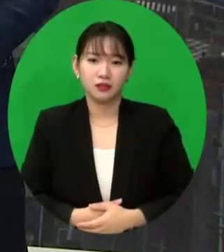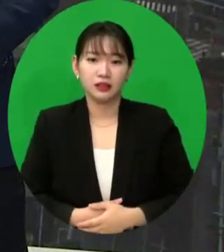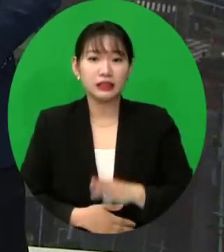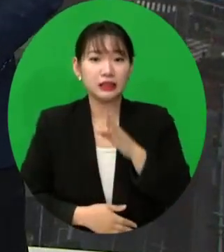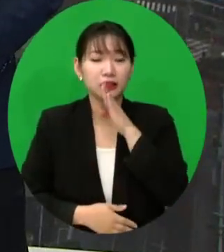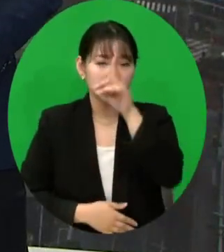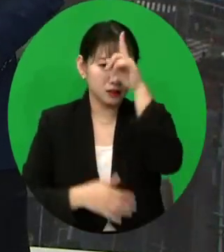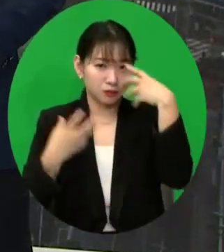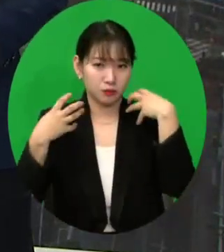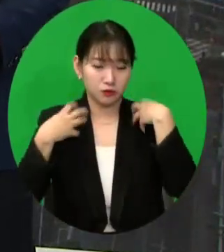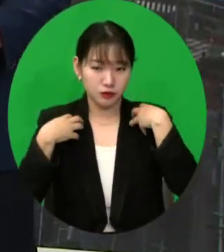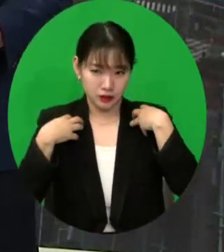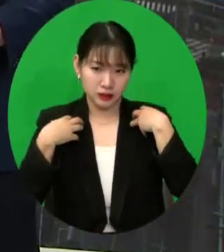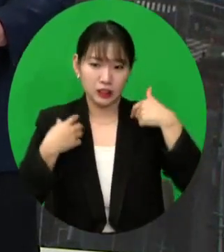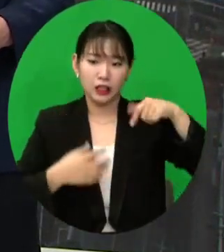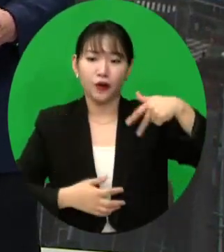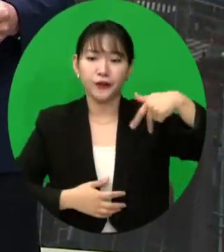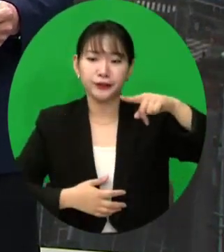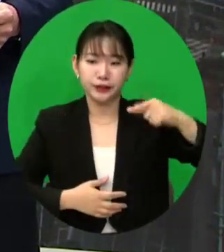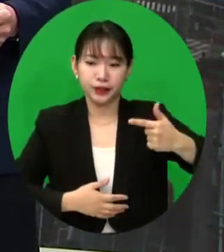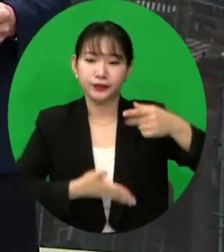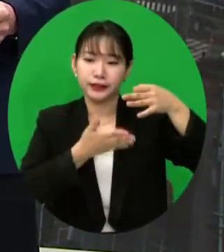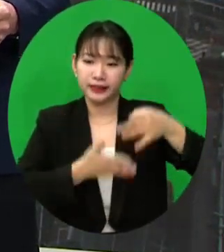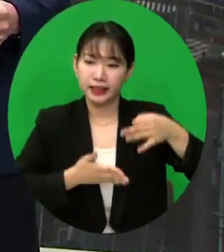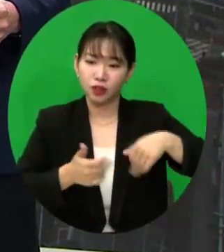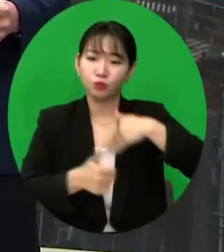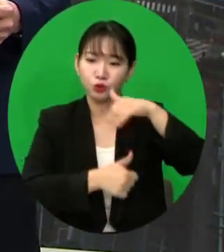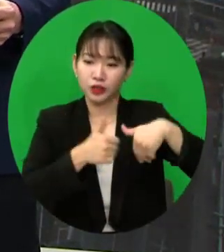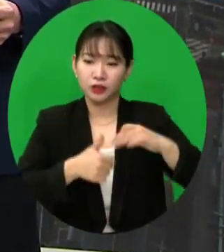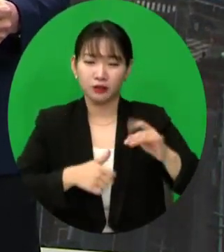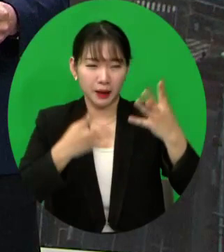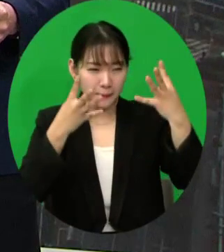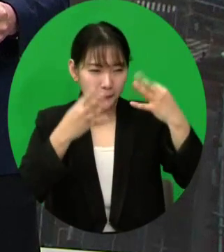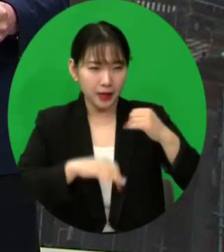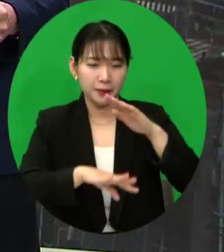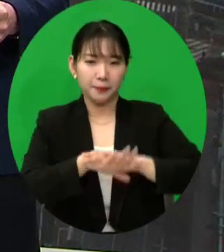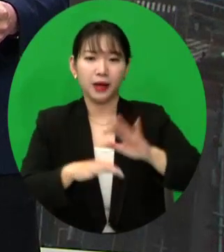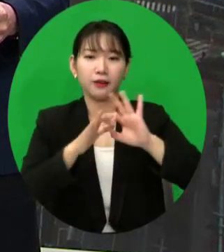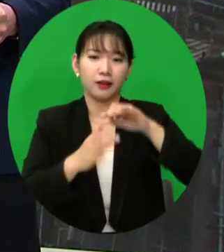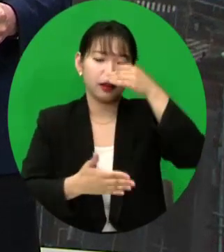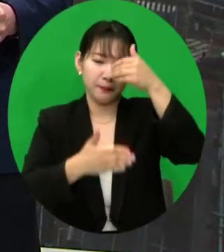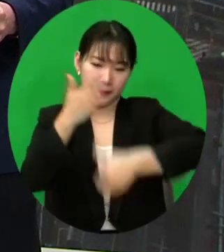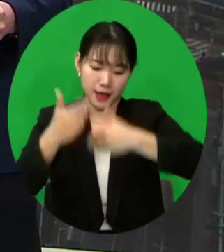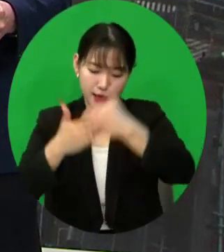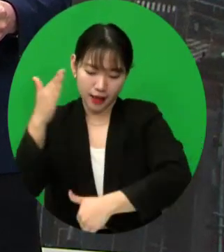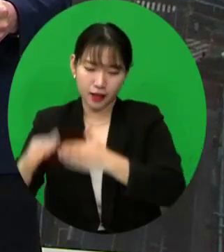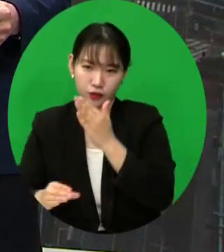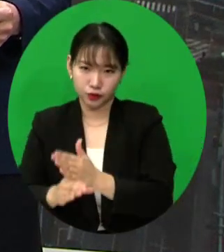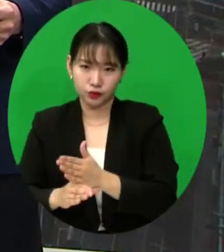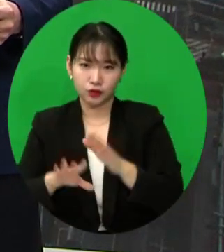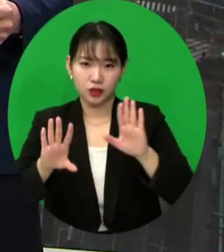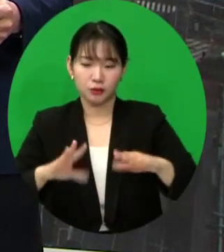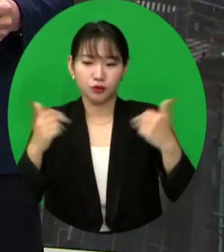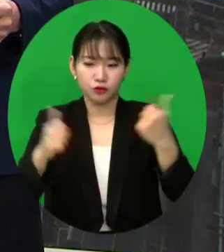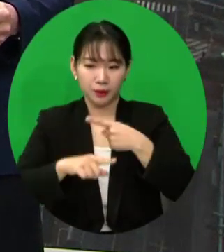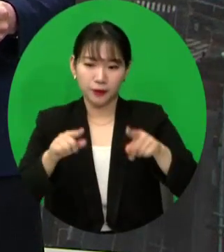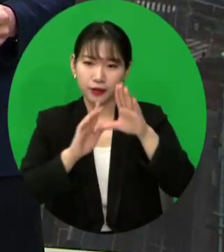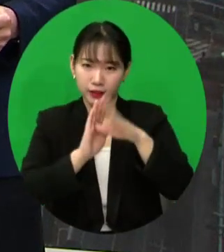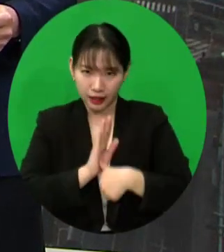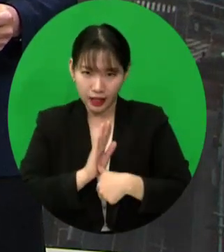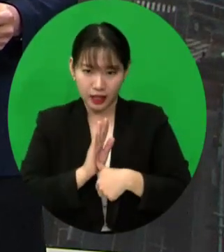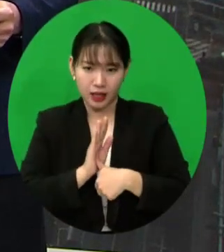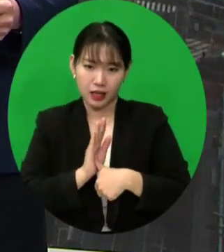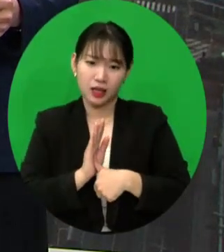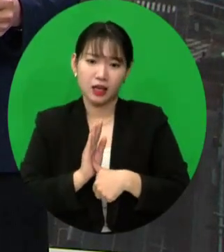실제로 정부는 건전 재정 기조 속에 많은 농업 예산을 삭감하고 있습니다. 일부는 국회 심의 과정에서